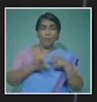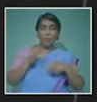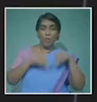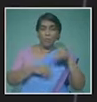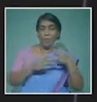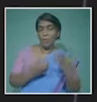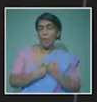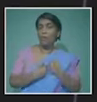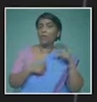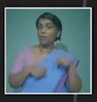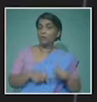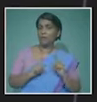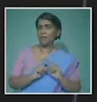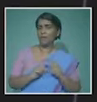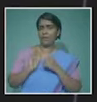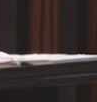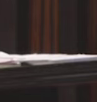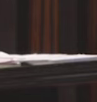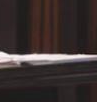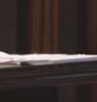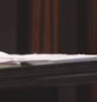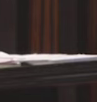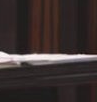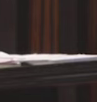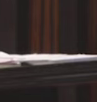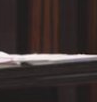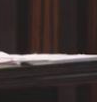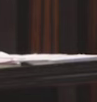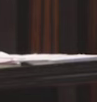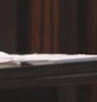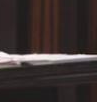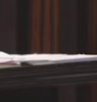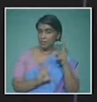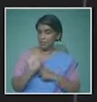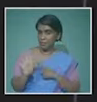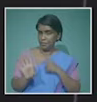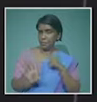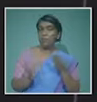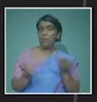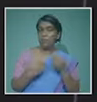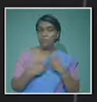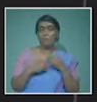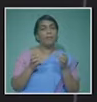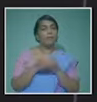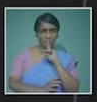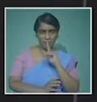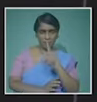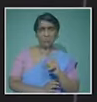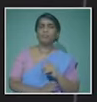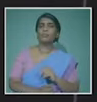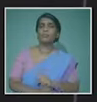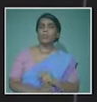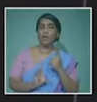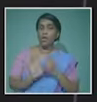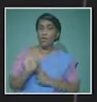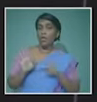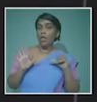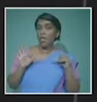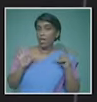பேசுவதற்கு உங்களுக்கு என்ன அருகதை இருக்கிறது? மட்டக்களப்பு மாவட்டத்திலே சாவக்கேடு, இதா சாவக்கேடு.